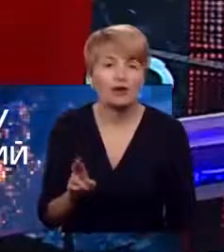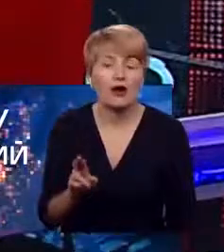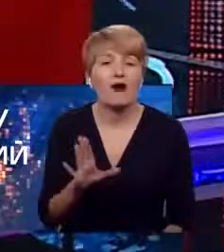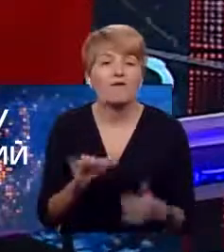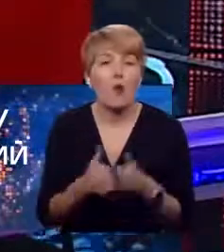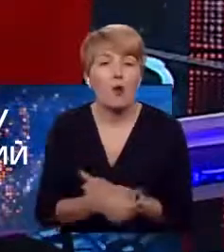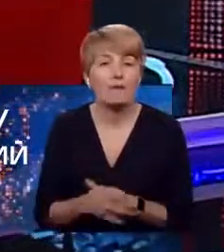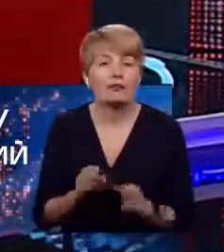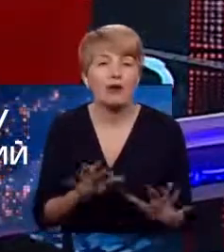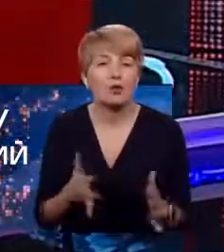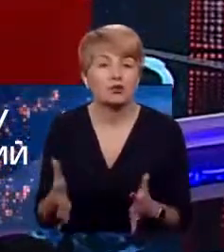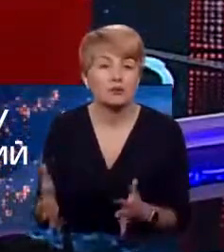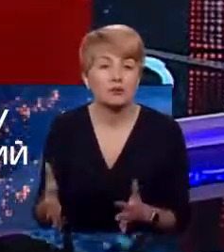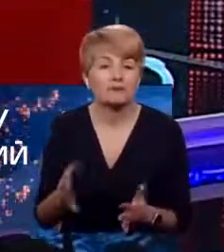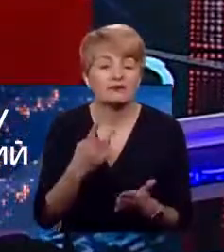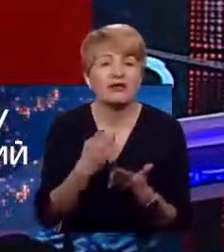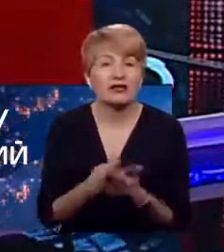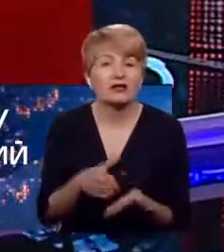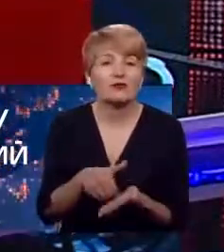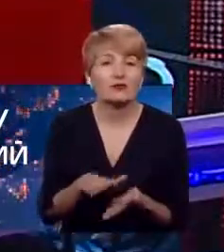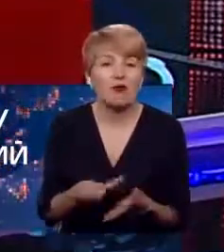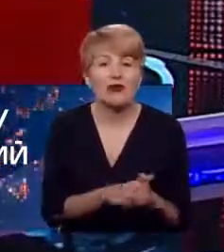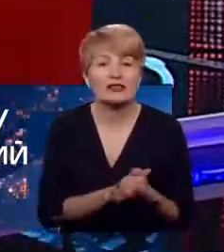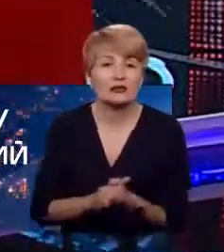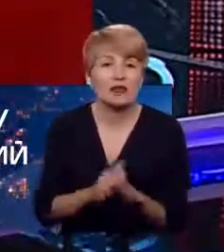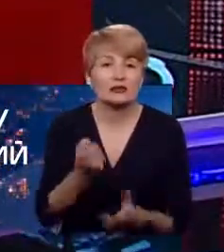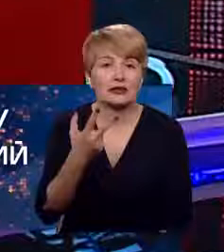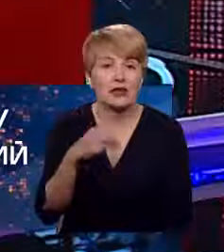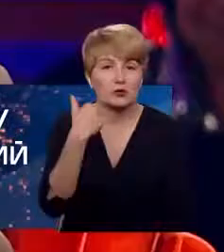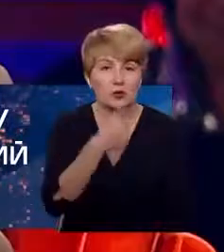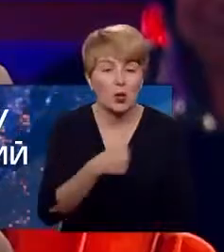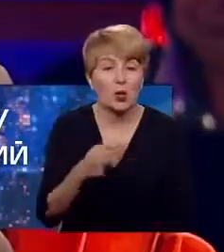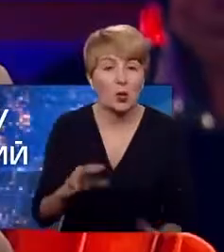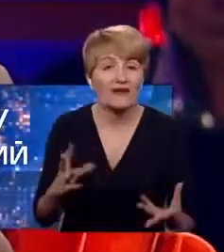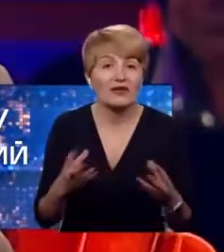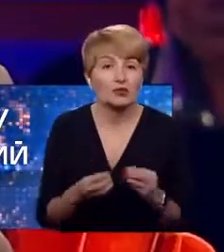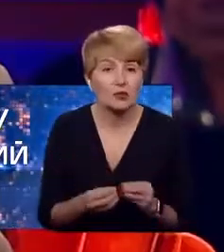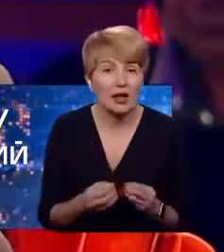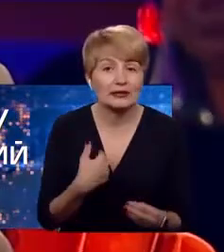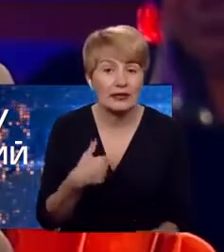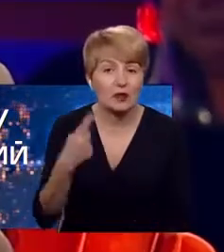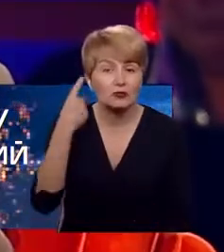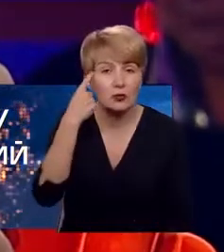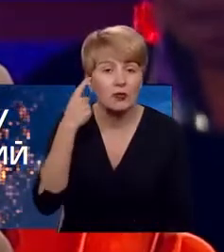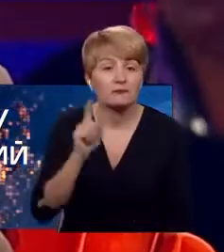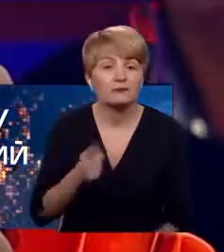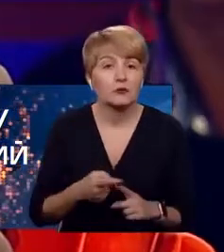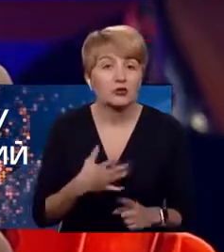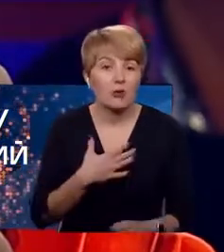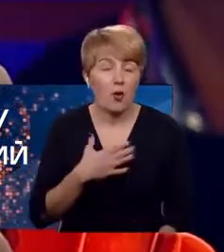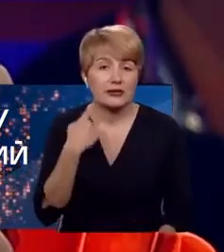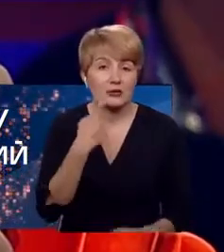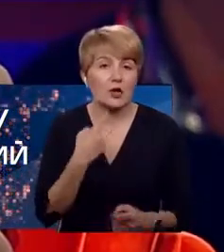події в вигляді відмови асоціації 2013 року. І в результаті, я думаю, це моя персональна оцінка,